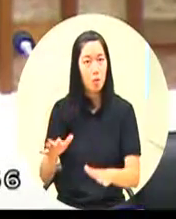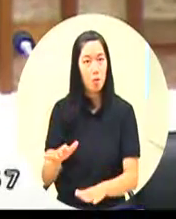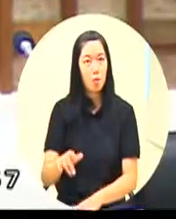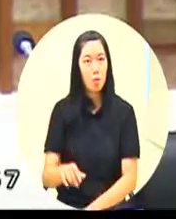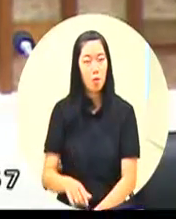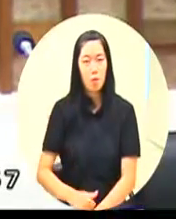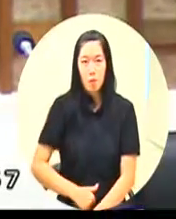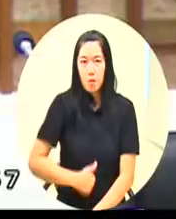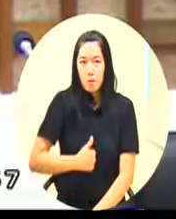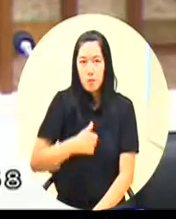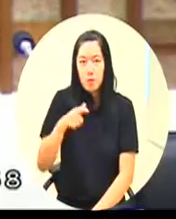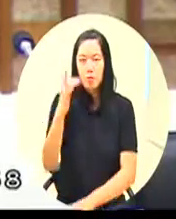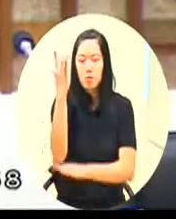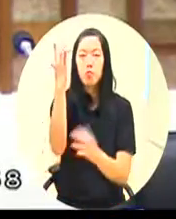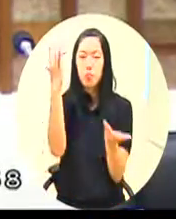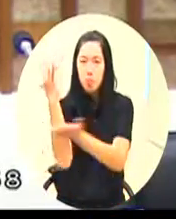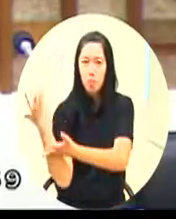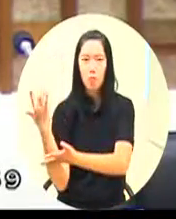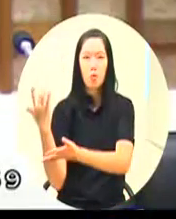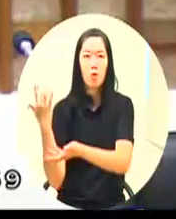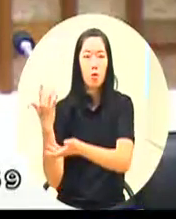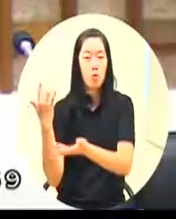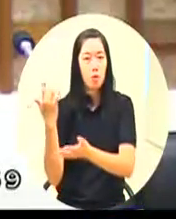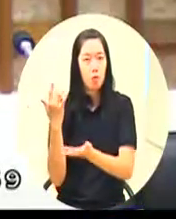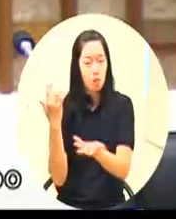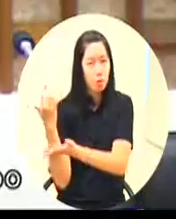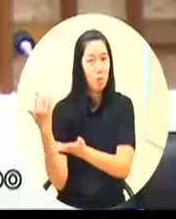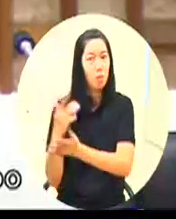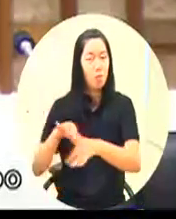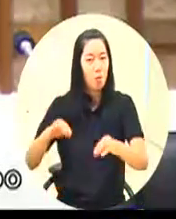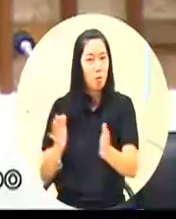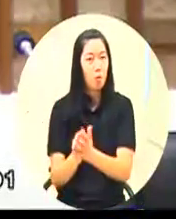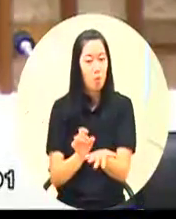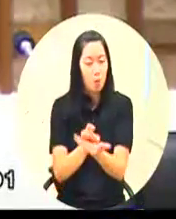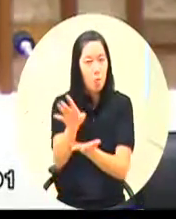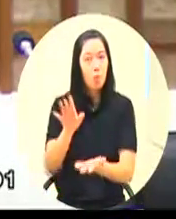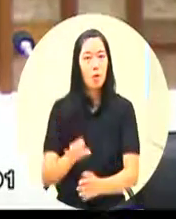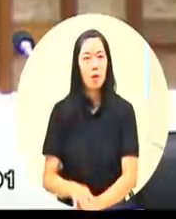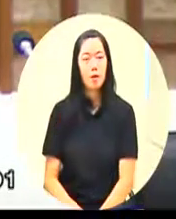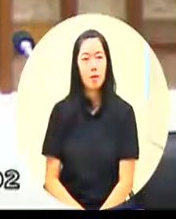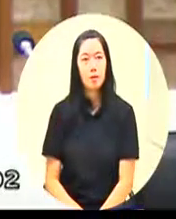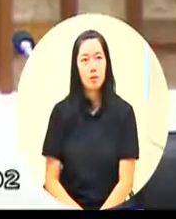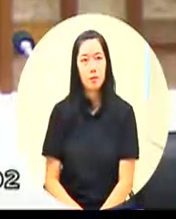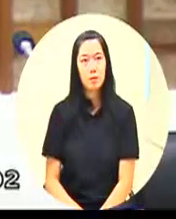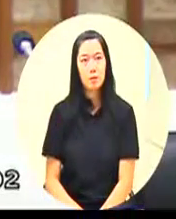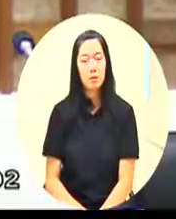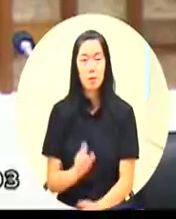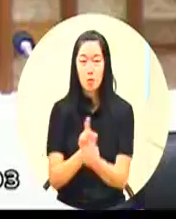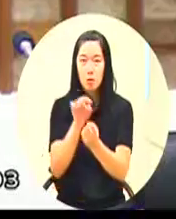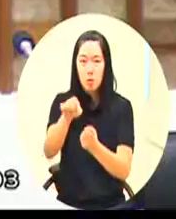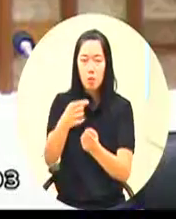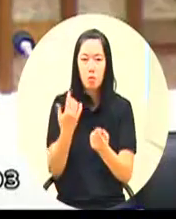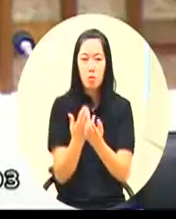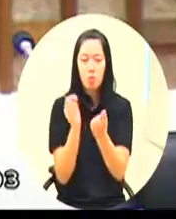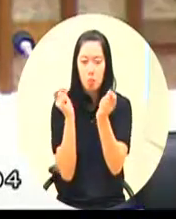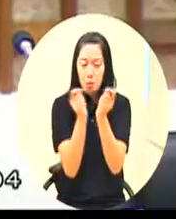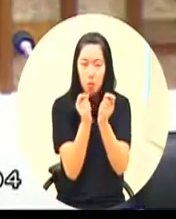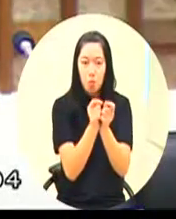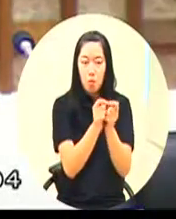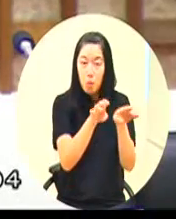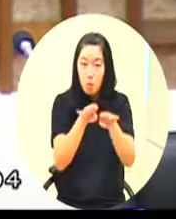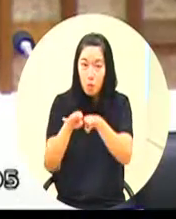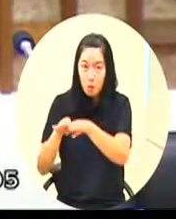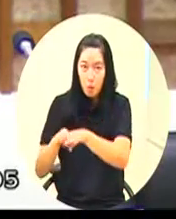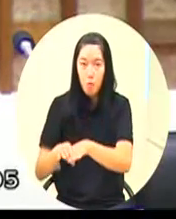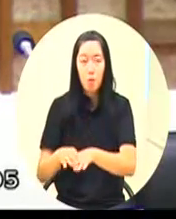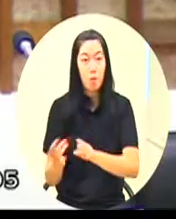就地正法。 是的。 是不是？ 确实。 马上处理，马上要面对小孩子连续的假期，马上就要开始上课。 他不得不说，赶快把它移